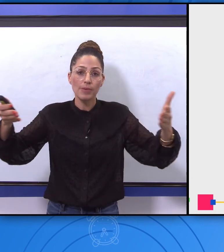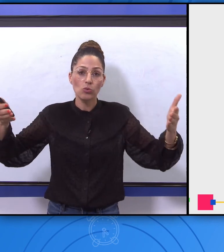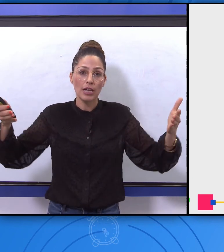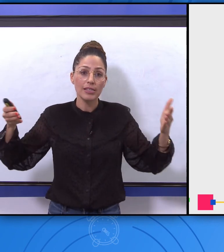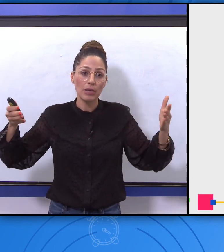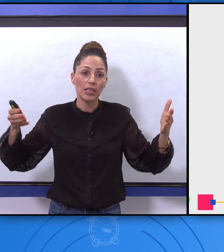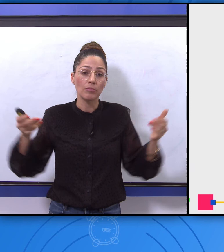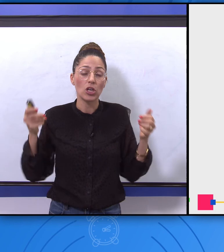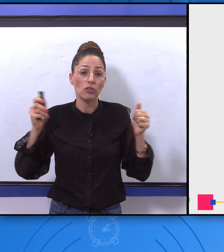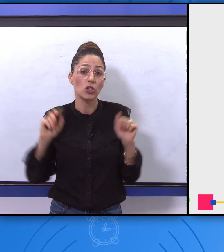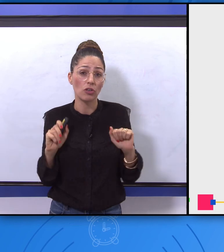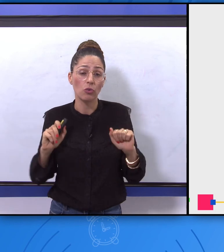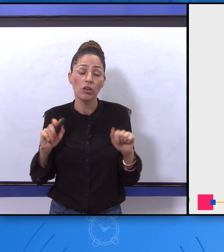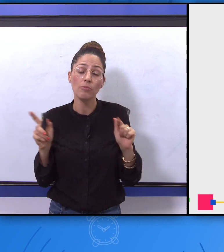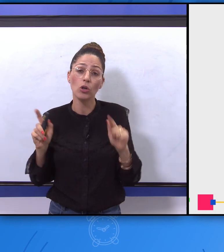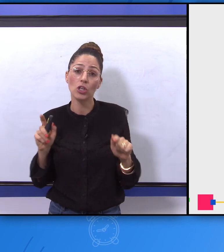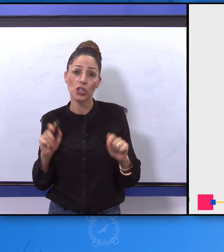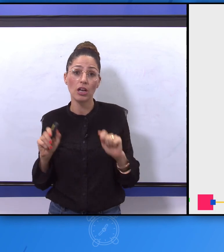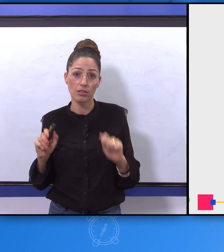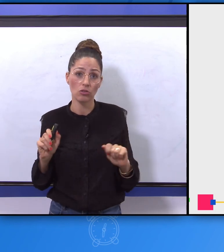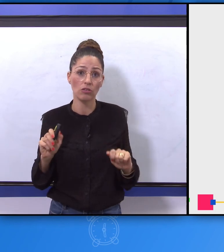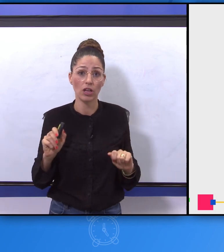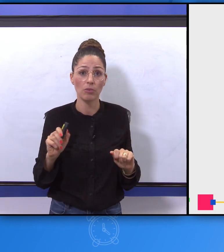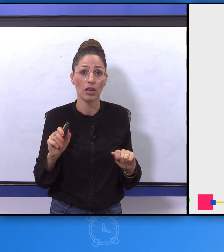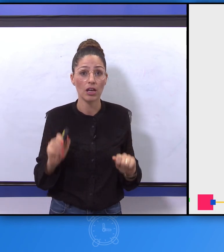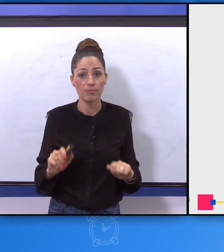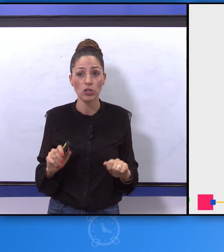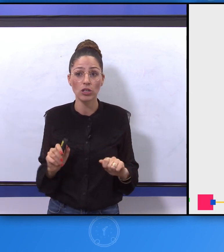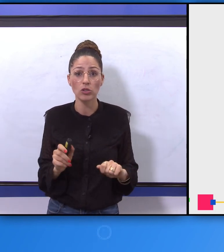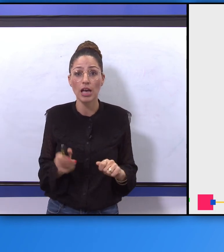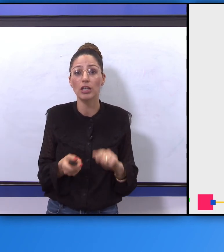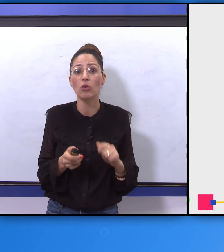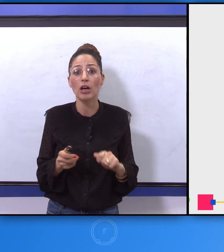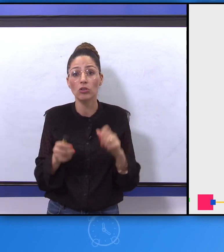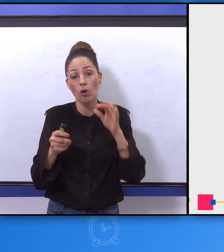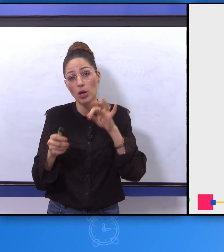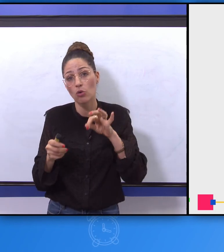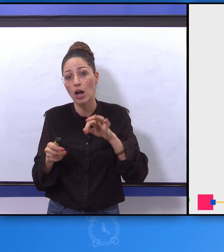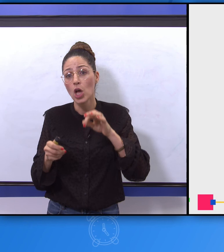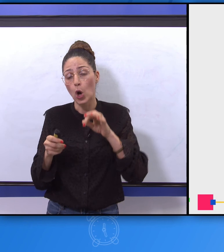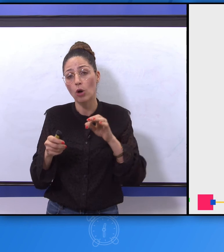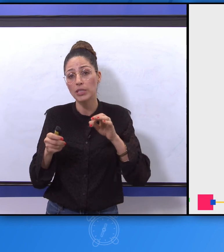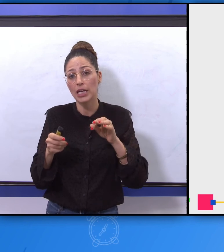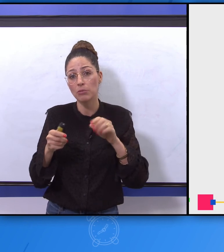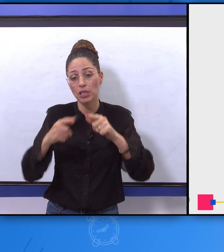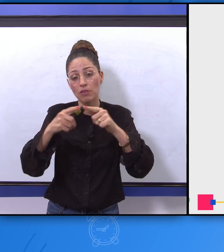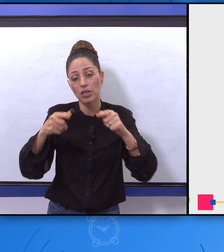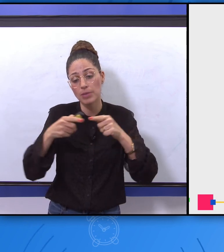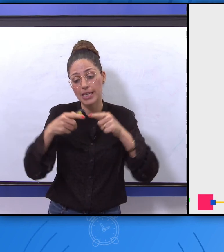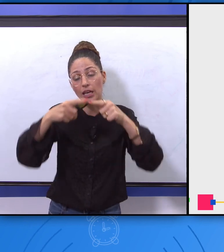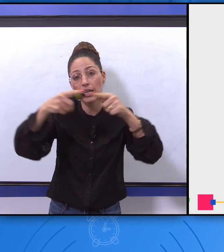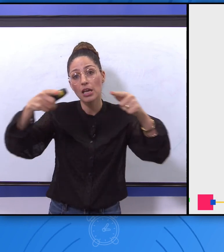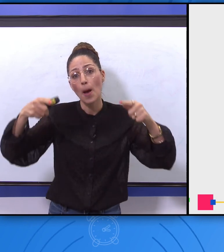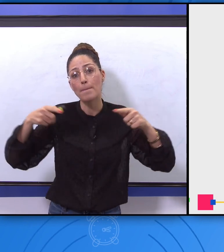כלפי חוץ בצורה סימטרית. עכשיו תקשיבו, לי מאוד קשה לעשות את הדברים האלה. אז מה שאני עושה, אני לוקחת או מחוגה, או כל מיני כלים קטנים,